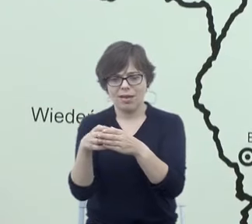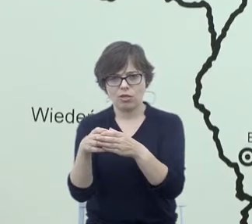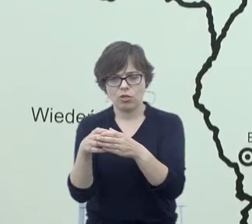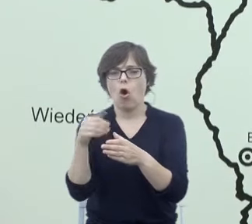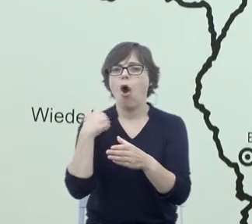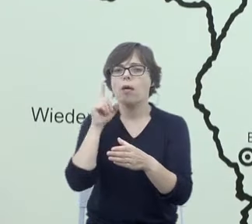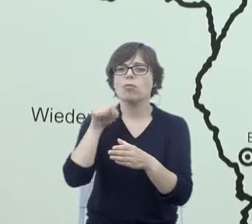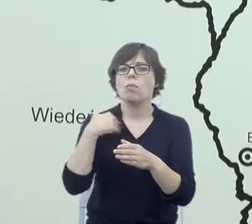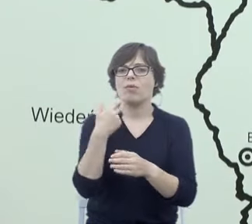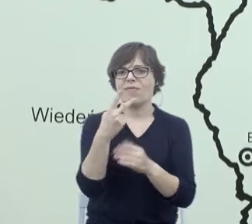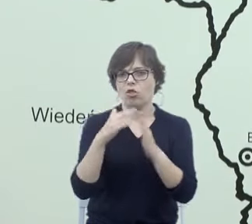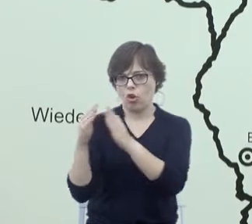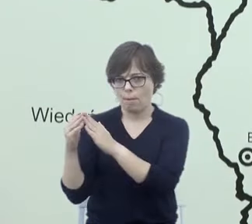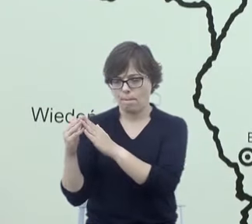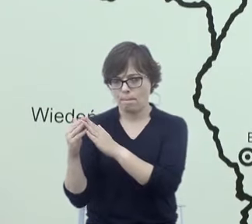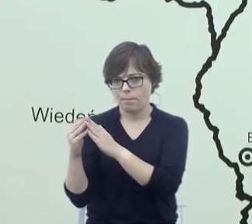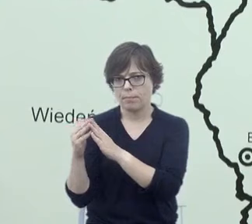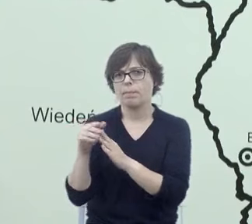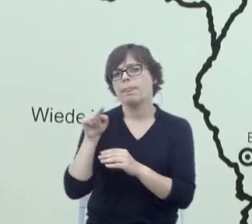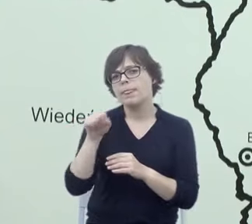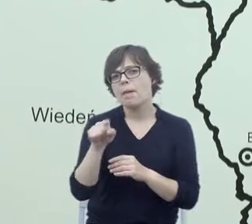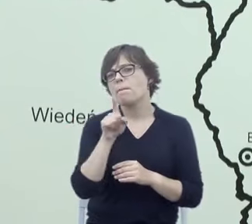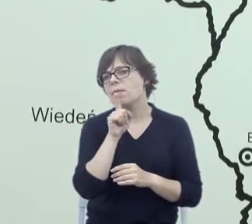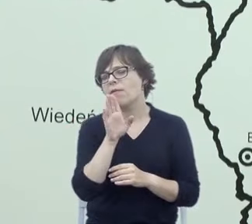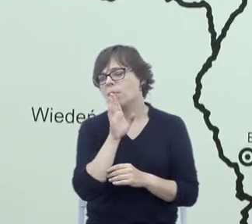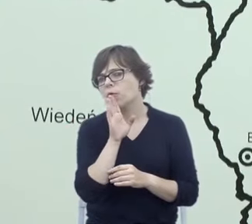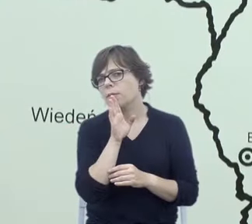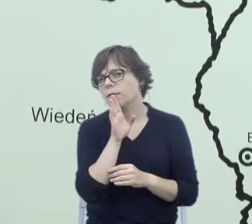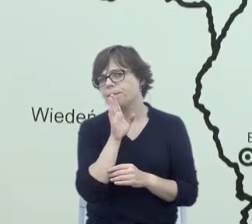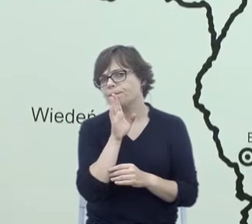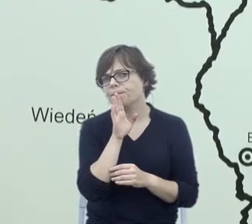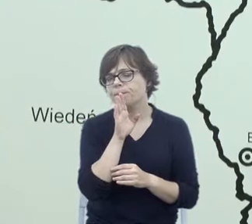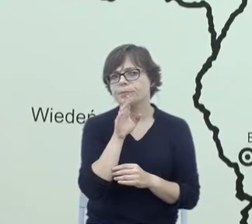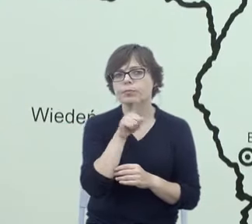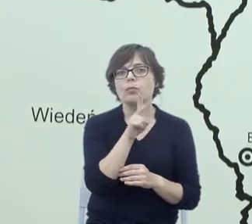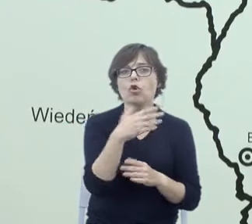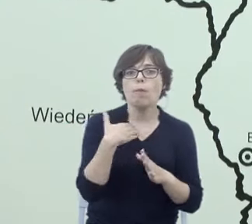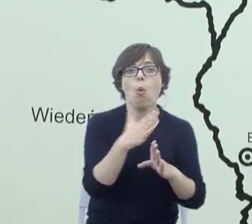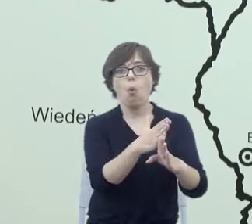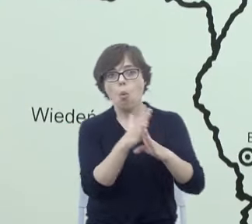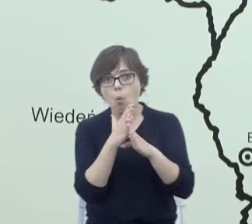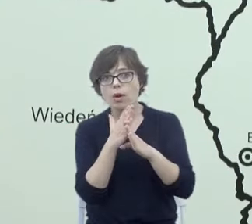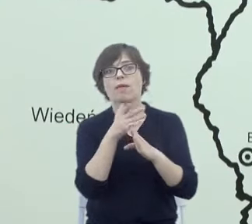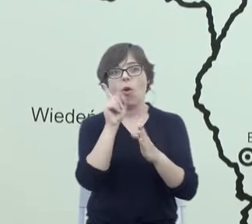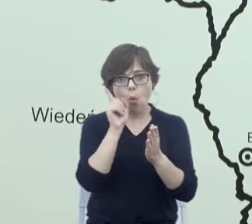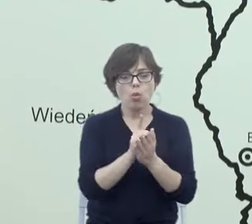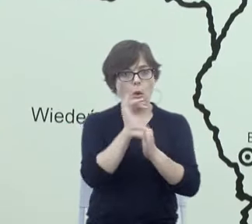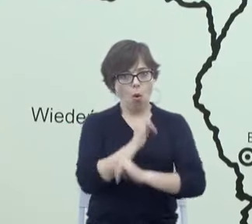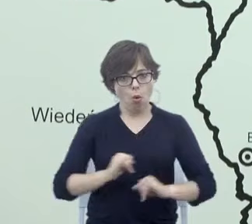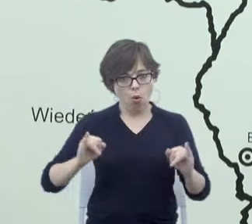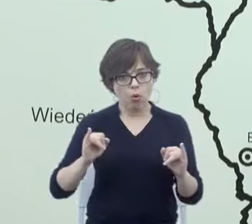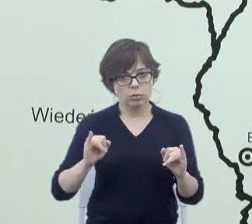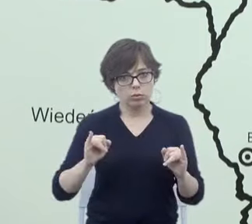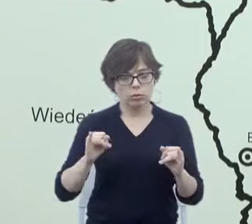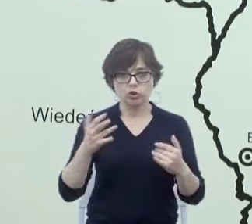dwa domy. Tam się prawdopodobnie z tych ukrywających się, którzy przeżyli, Żydów jedwabieńskich,